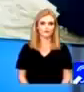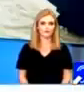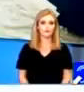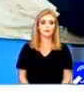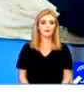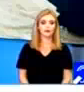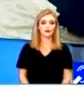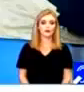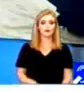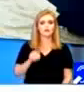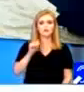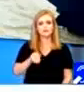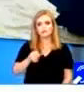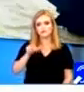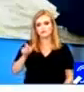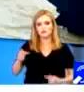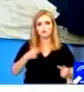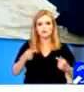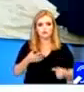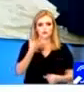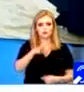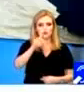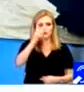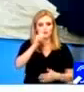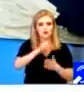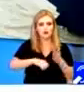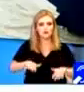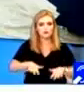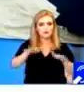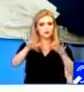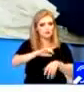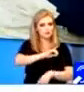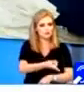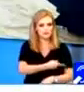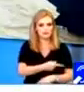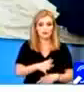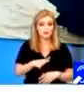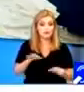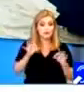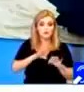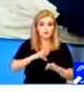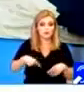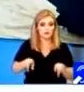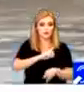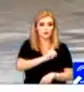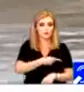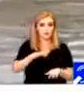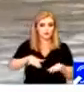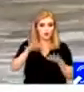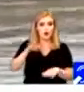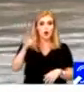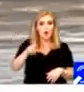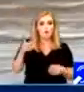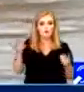Continuăm cu știri externe. Mii de oameni sunt izolați în sudul Indiei din cauza inundațiilor devastatoare, cele mai grave din ultima sută de ani. Oamenii